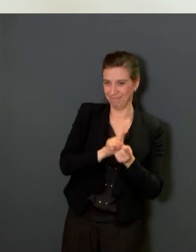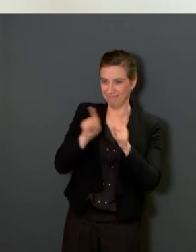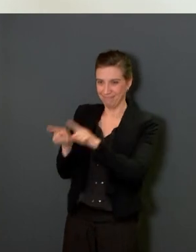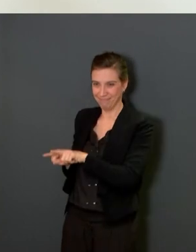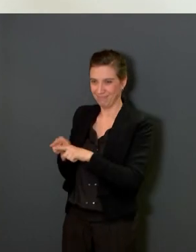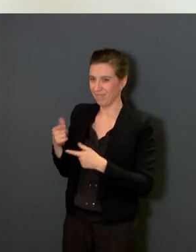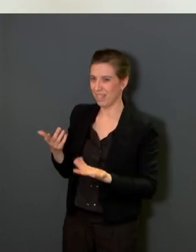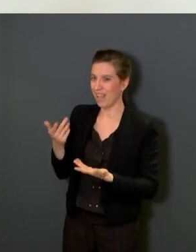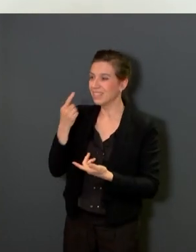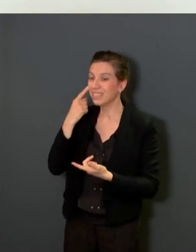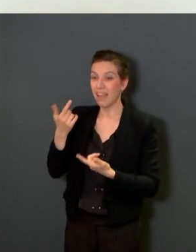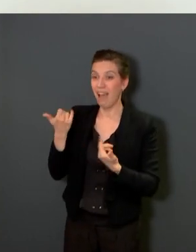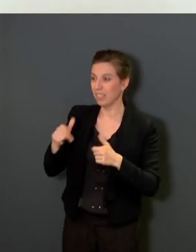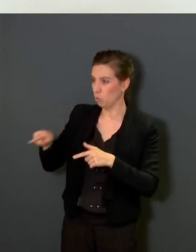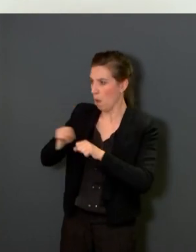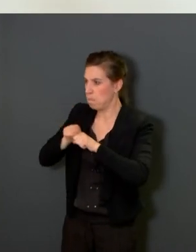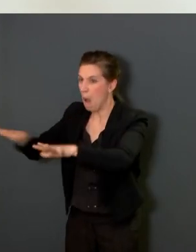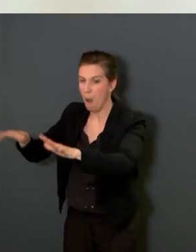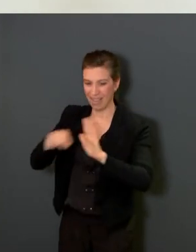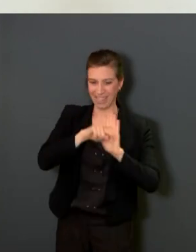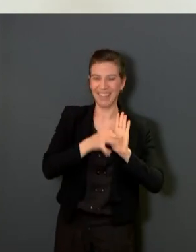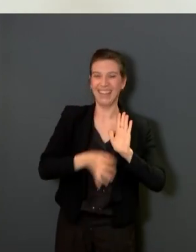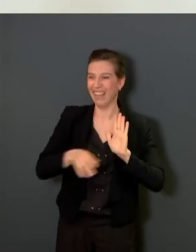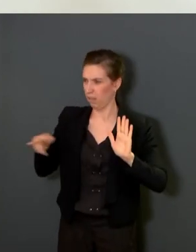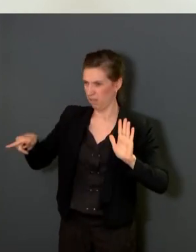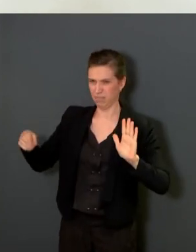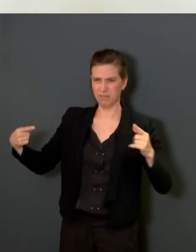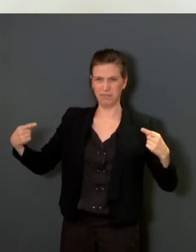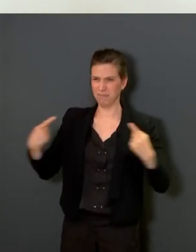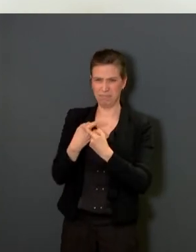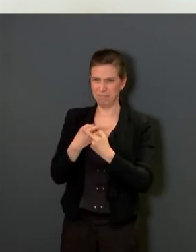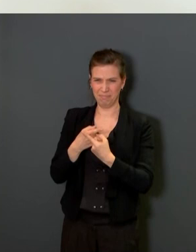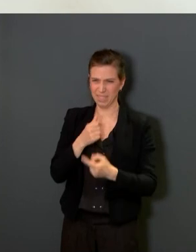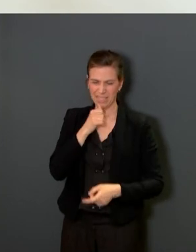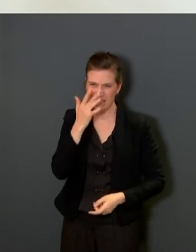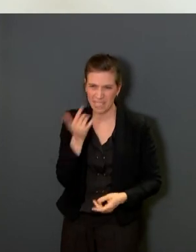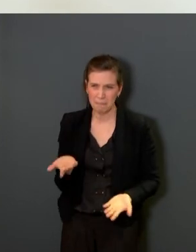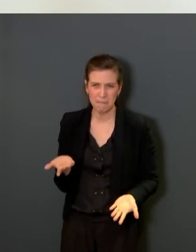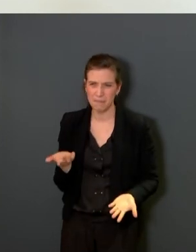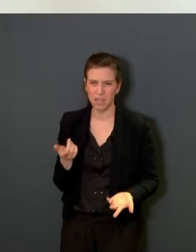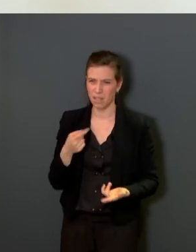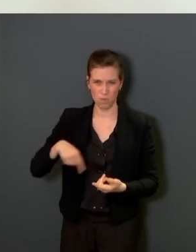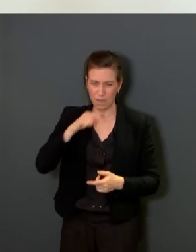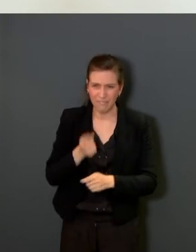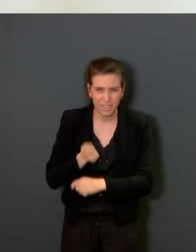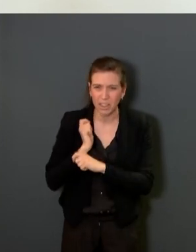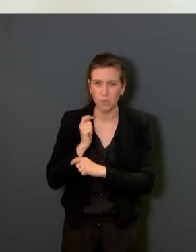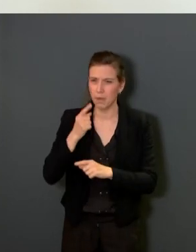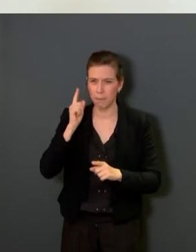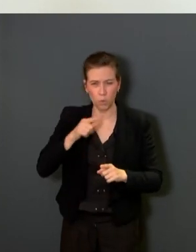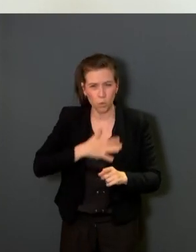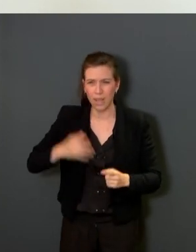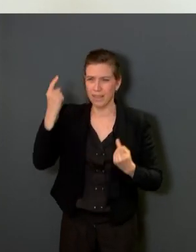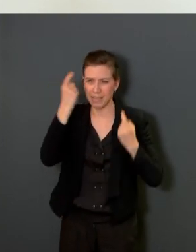zou onderdacht zijn, dat zou roekeloos zijn, dat zou onverantwoord zijn. En daarom heeft het